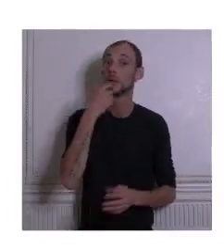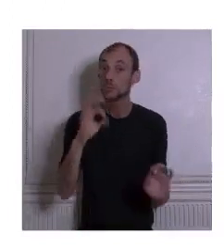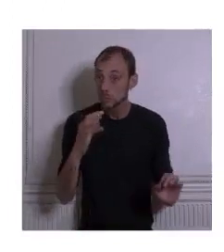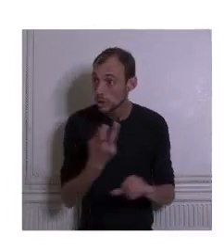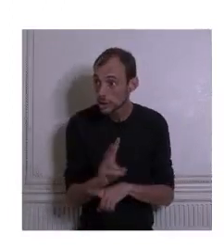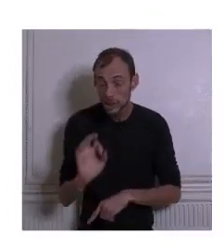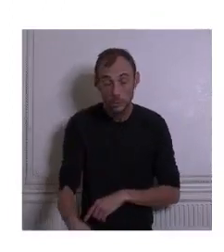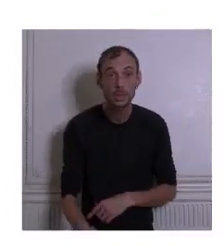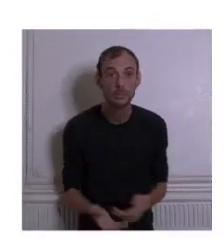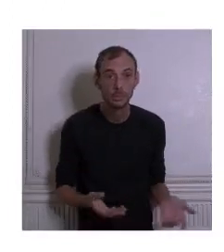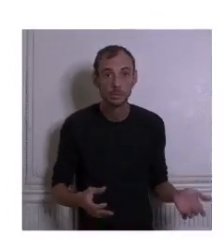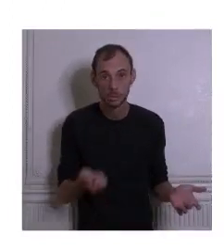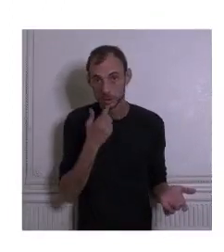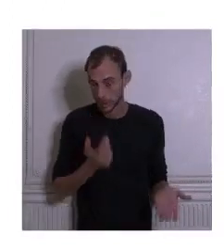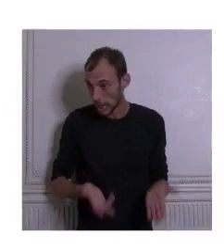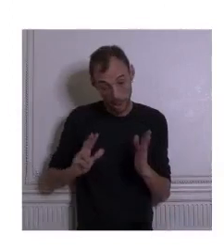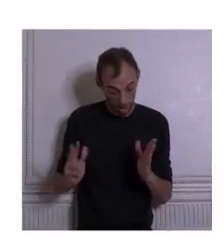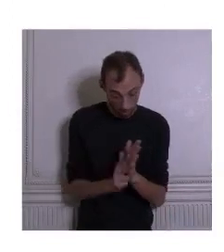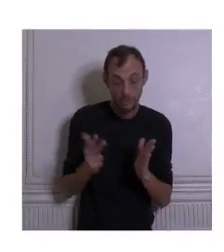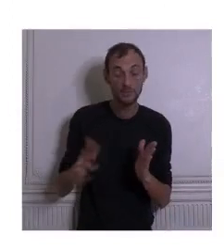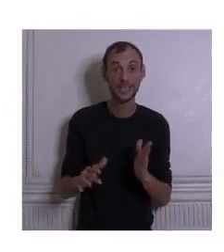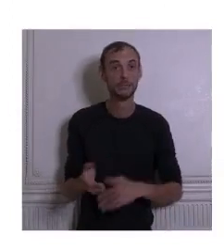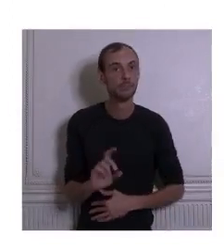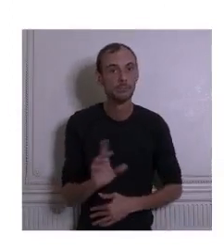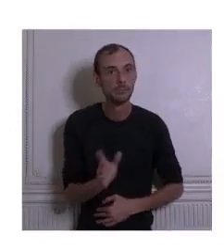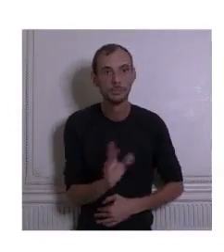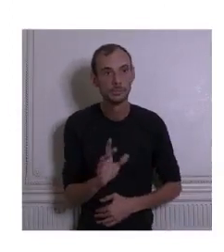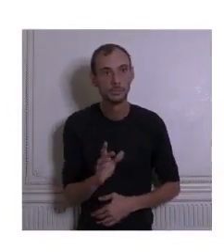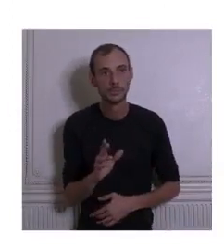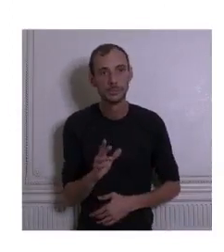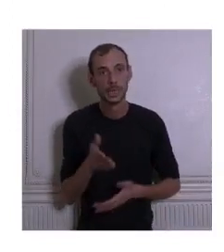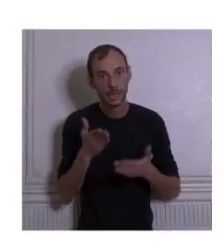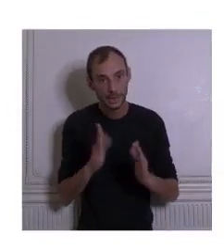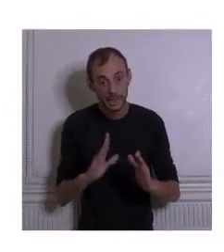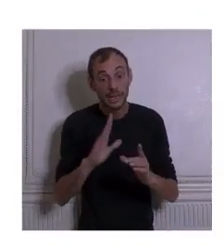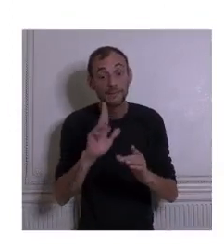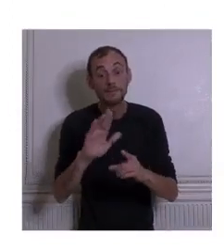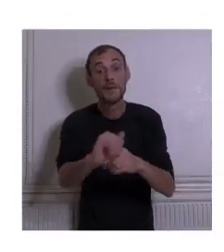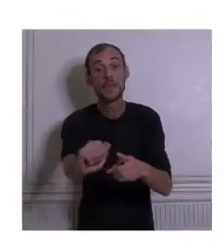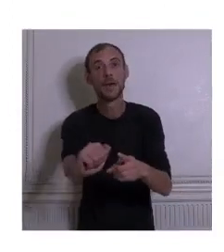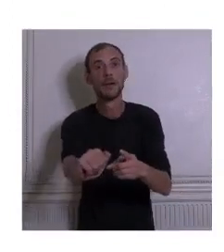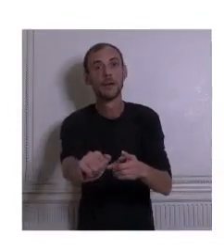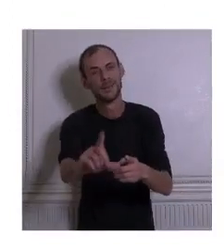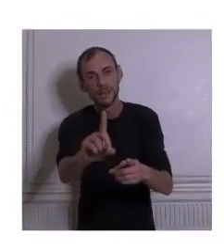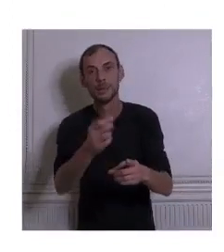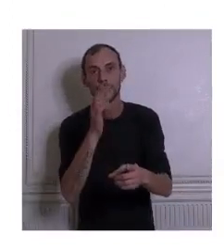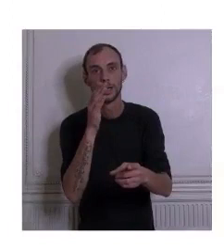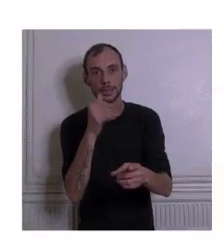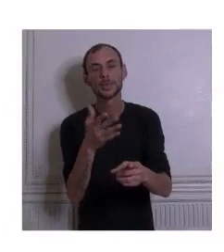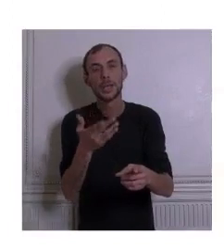des arguments comme quoi ce vœu aura un poids particulier, apportera quelque chose, sera une